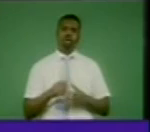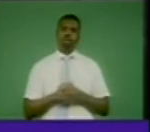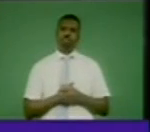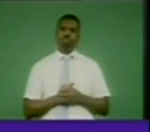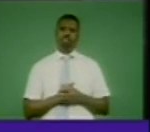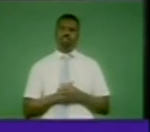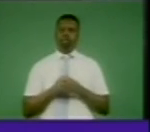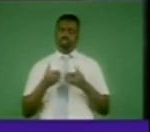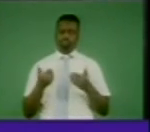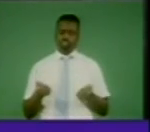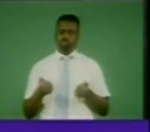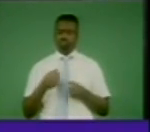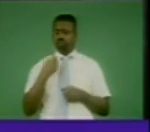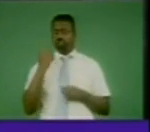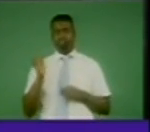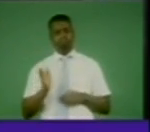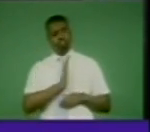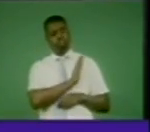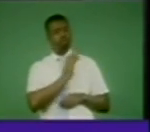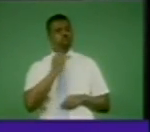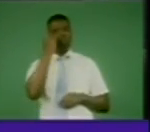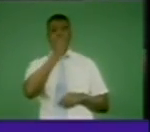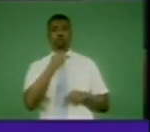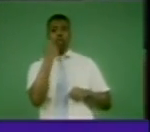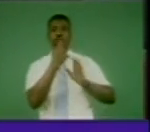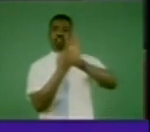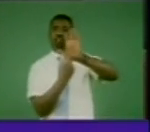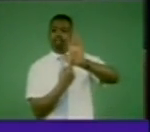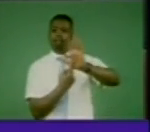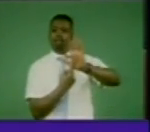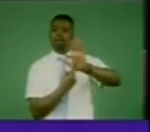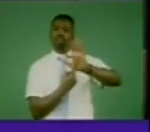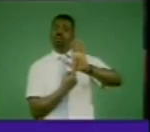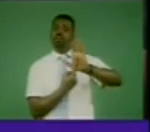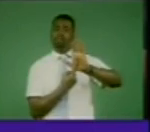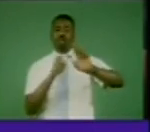Mheshimiwa Mwenyekiti, sura ya 6 ibara ya 65 mpaka 69.